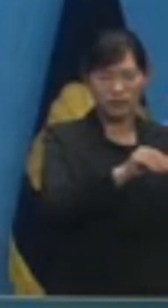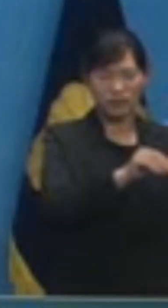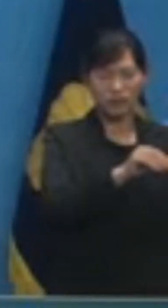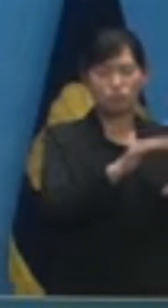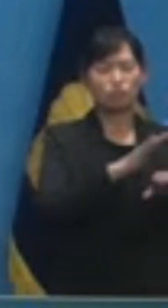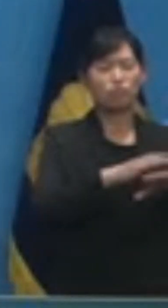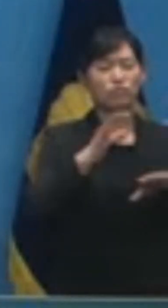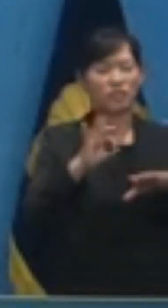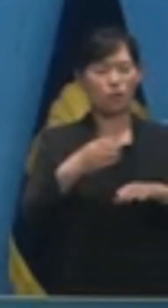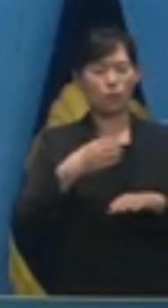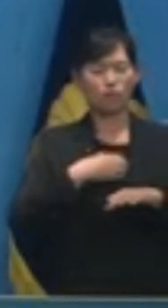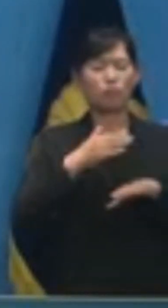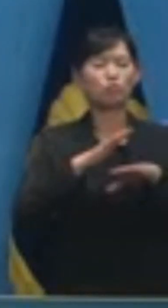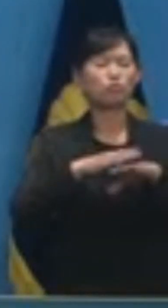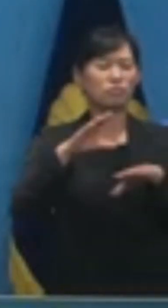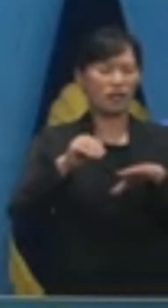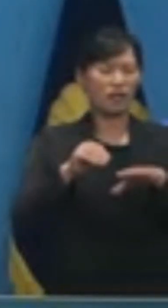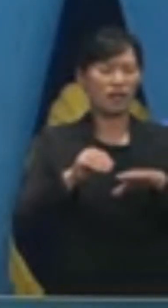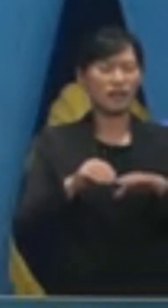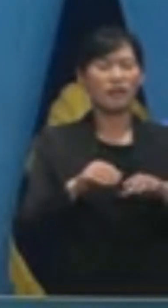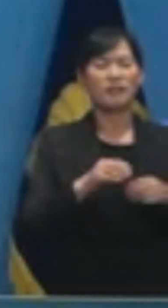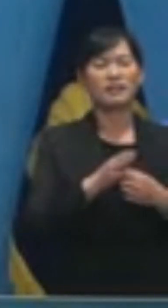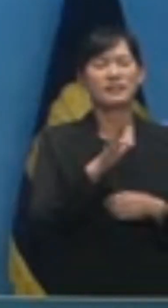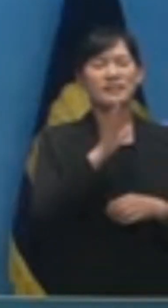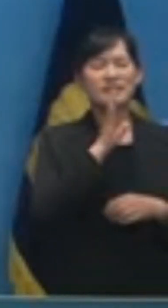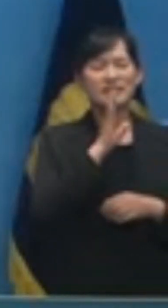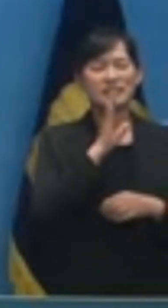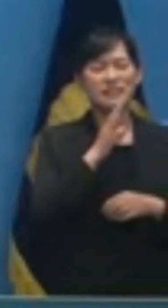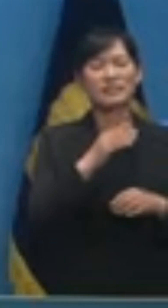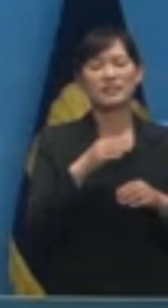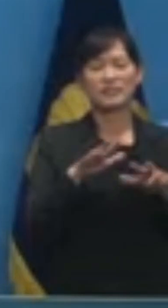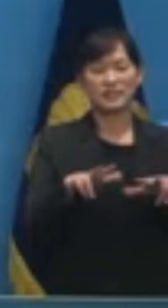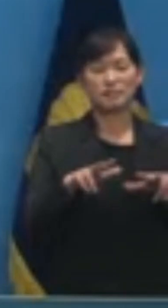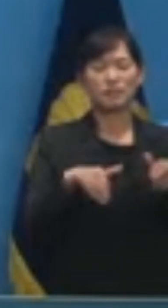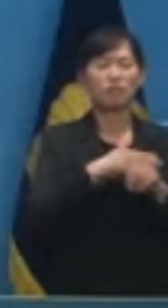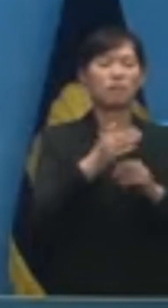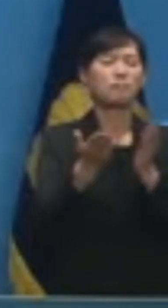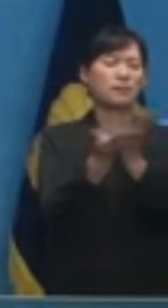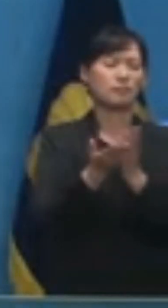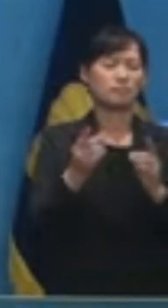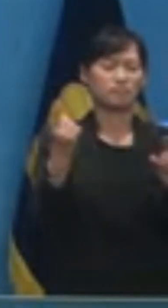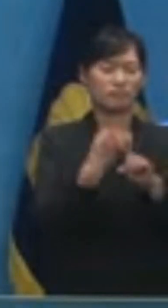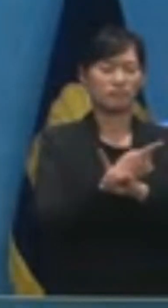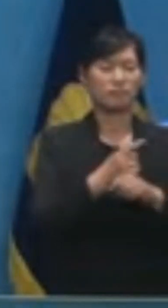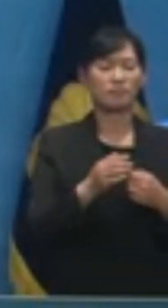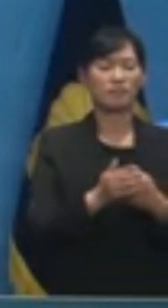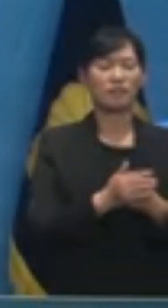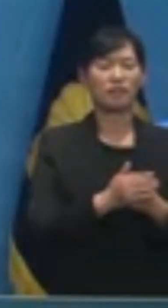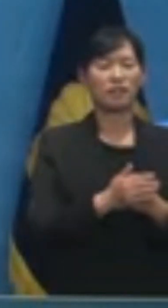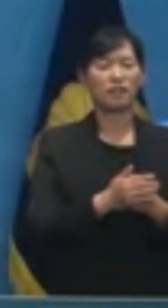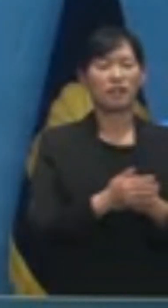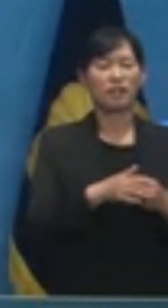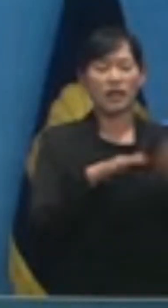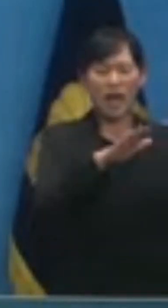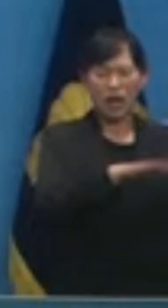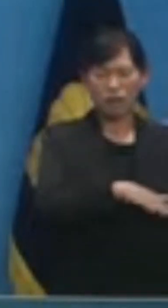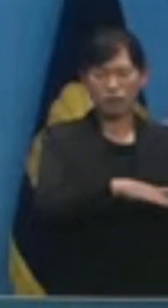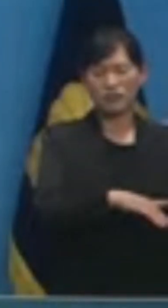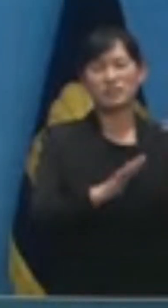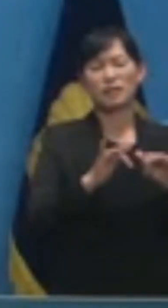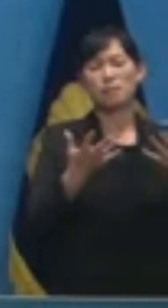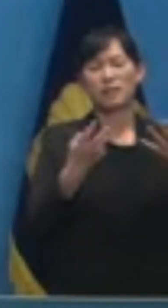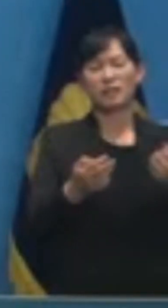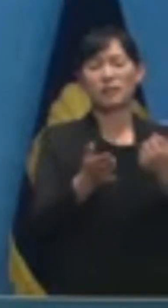동결된 위험 근무수당 등 각종 수당을 현실화하라. 하나, 계급 정원 비율이 하위직에 편중돼